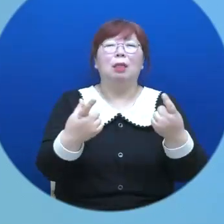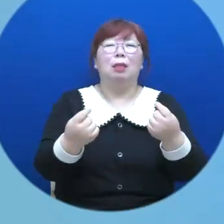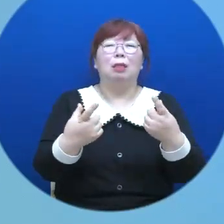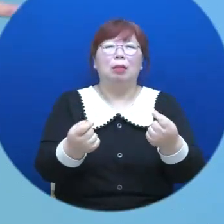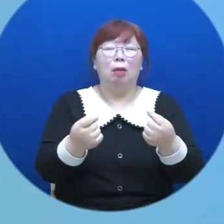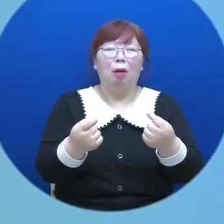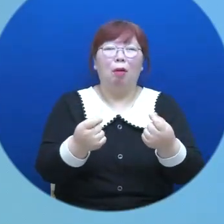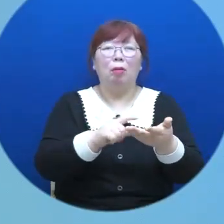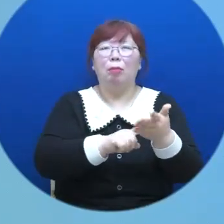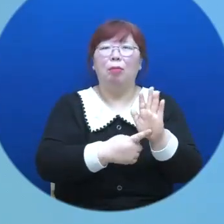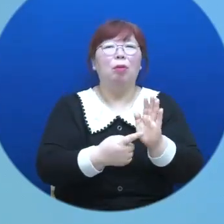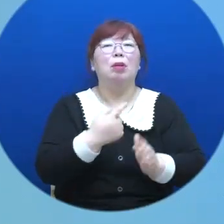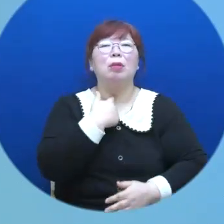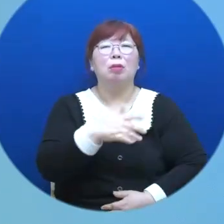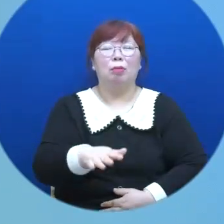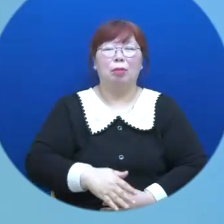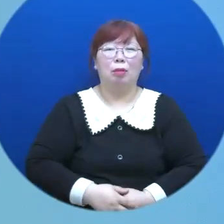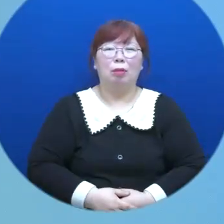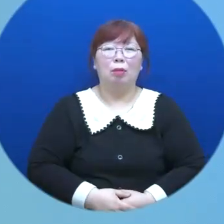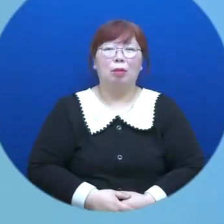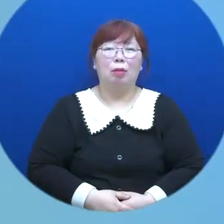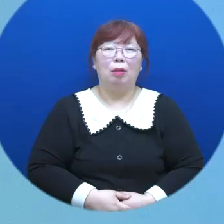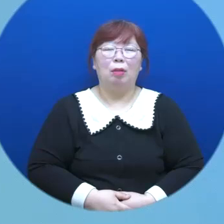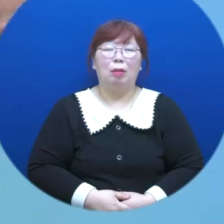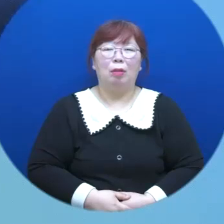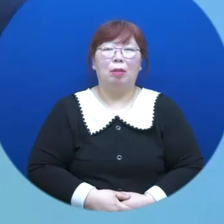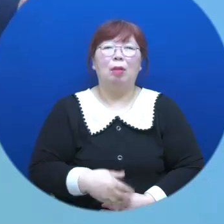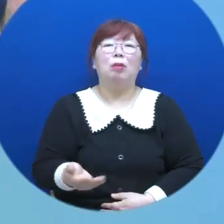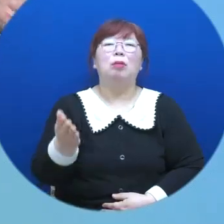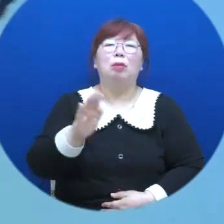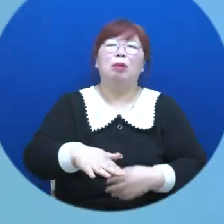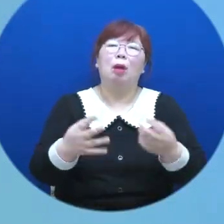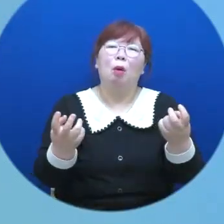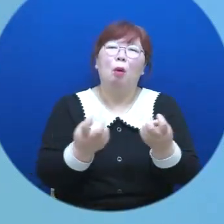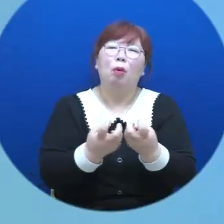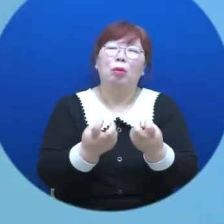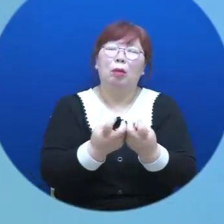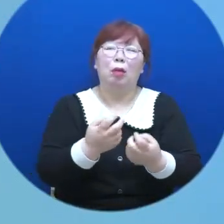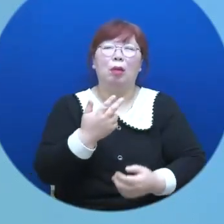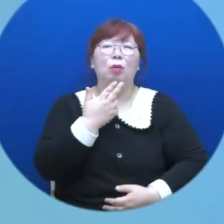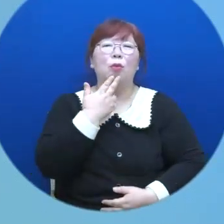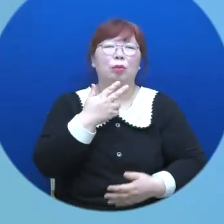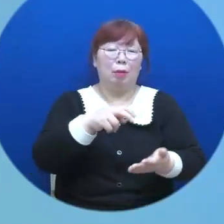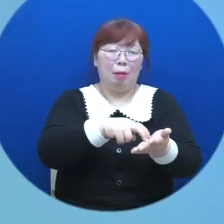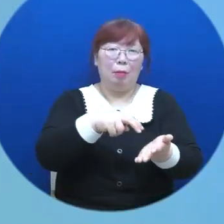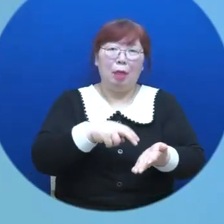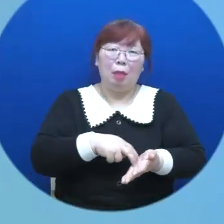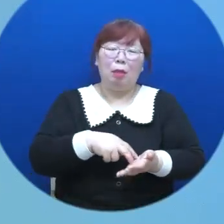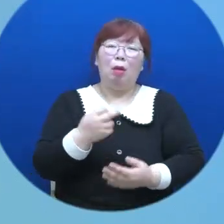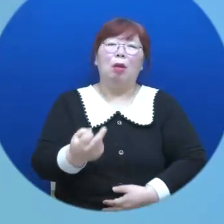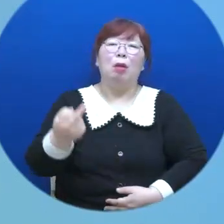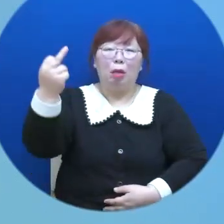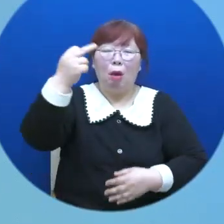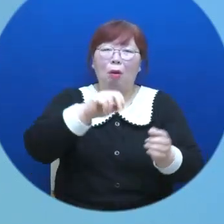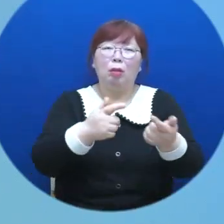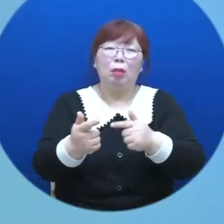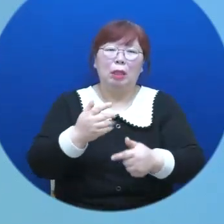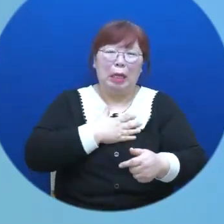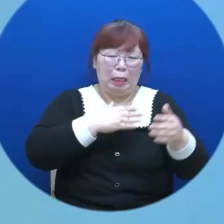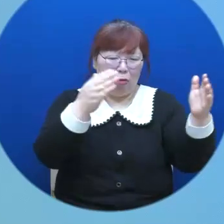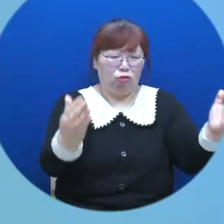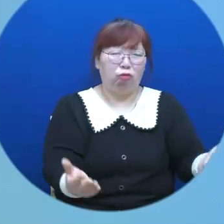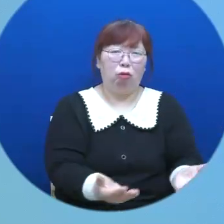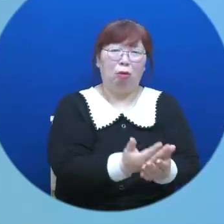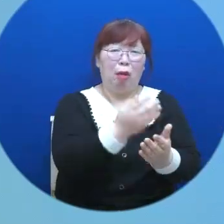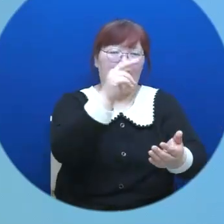사인을 보낸 적도 없어요. 그런데 어떻게 요셉은 형들이 실제 구덩이에 집어넣고